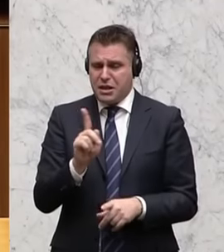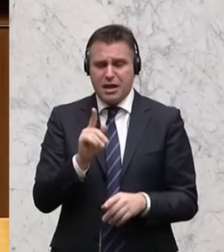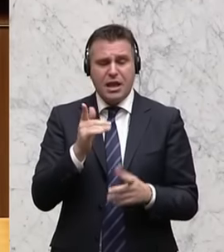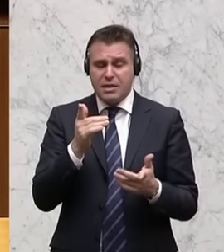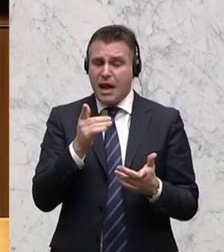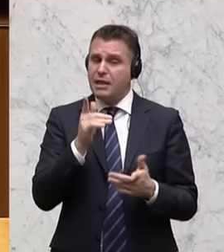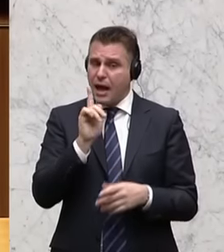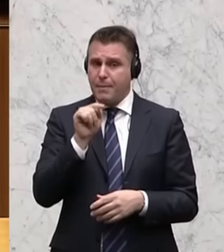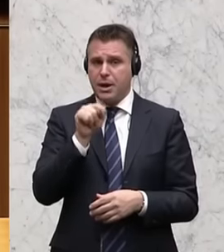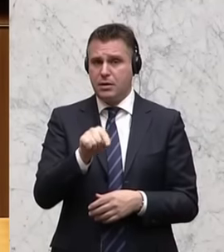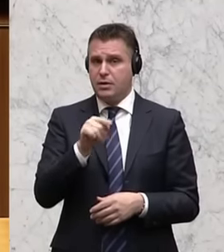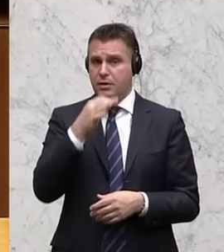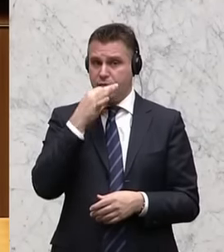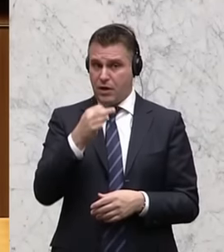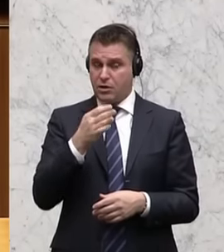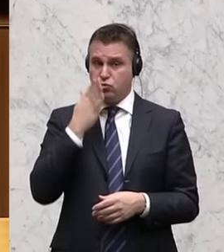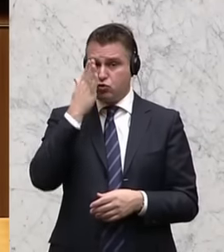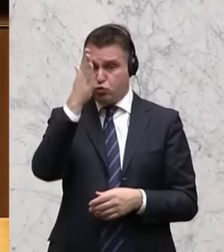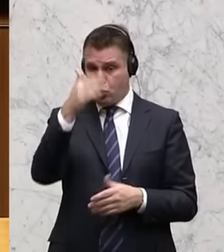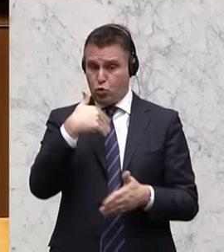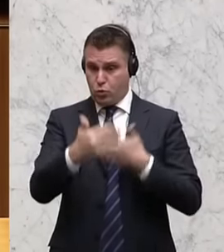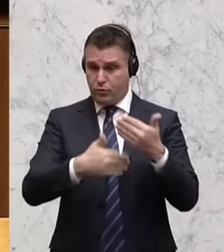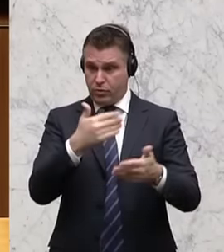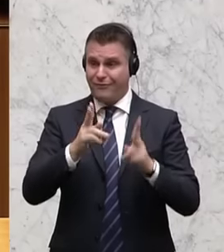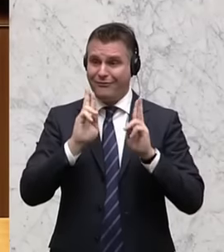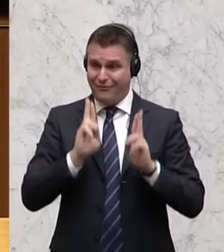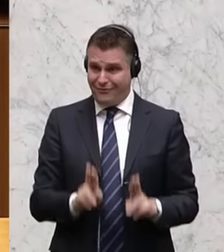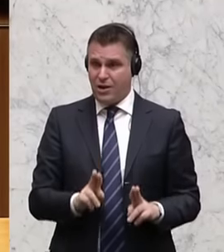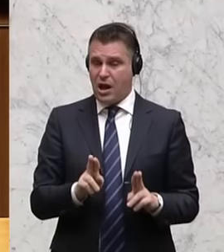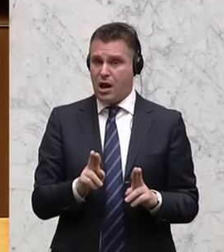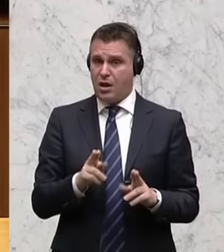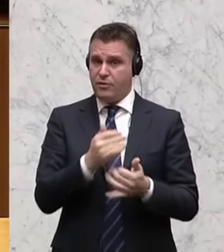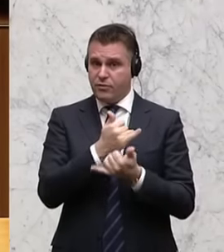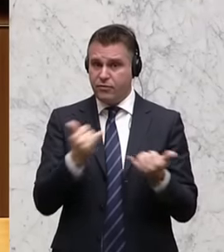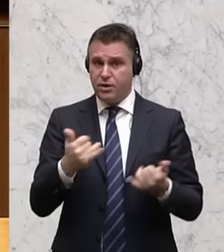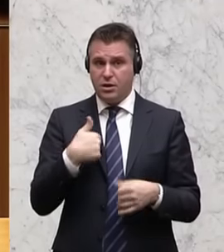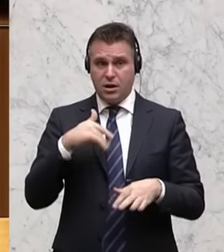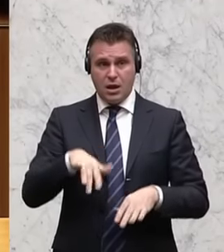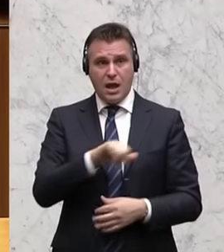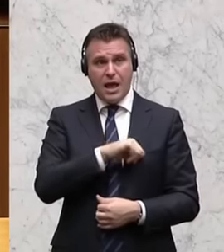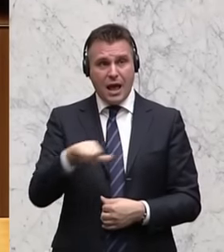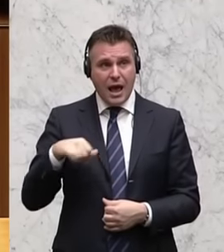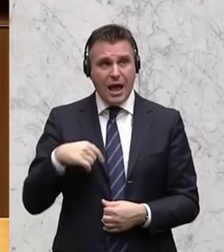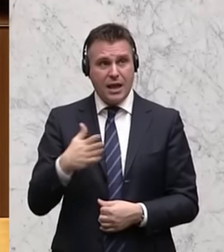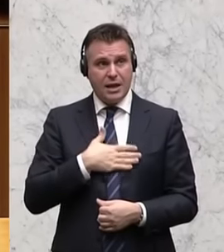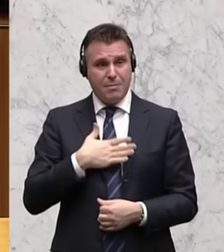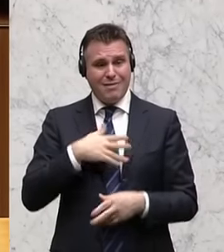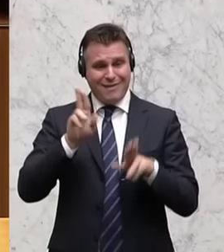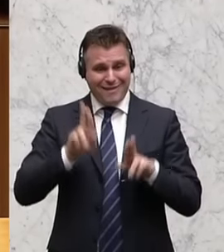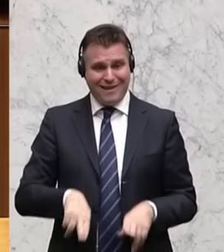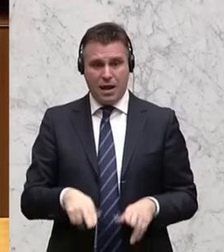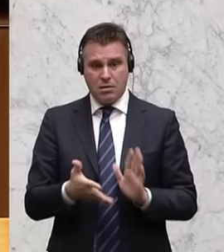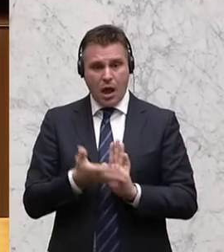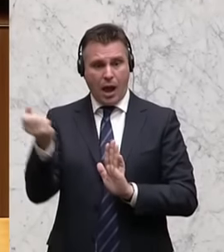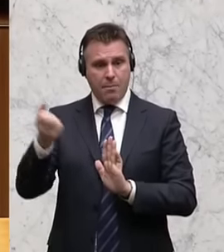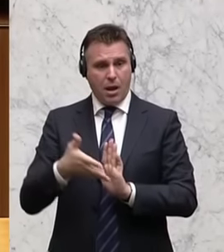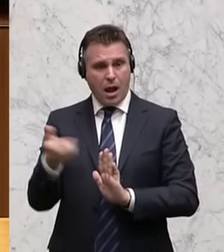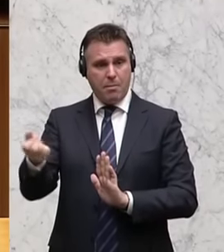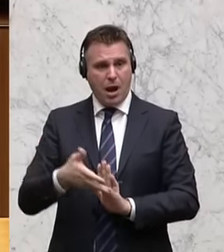die Frage, ob die weitere permanente Aushöhlung unserer eigenen Rechte und